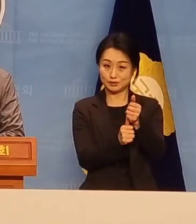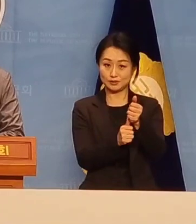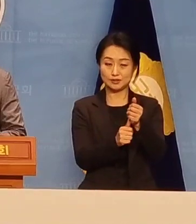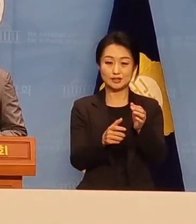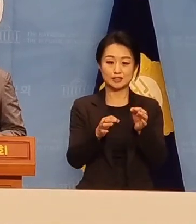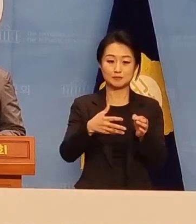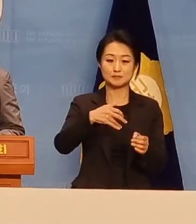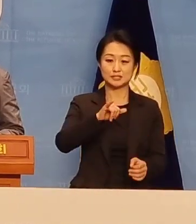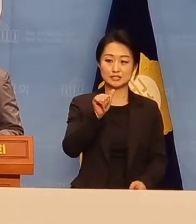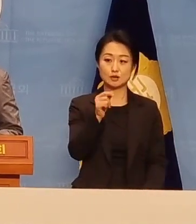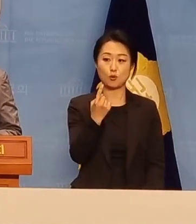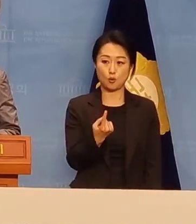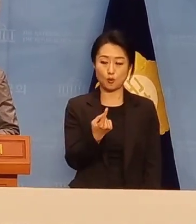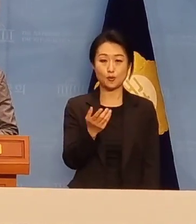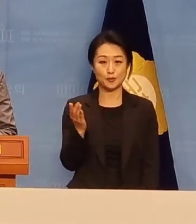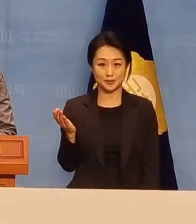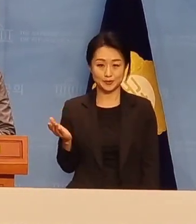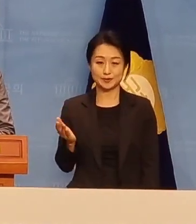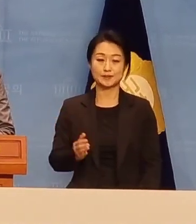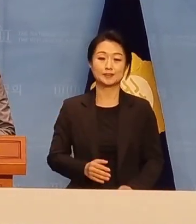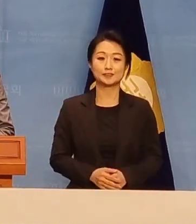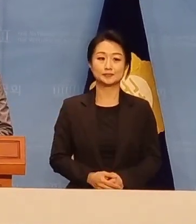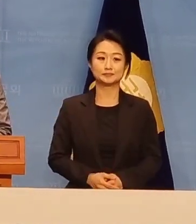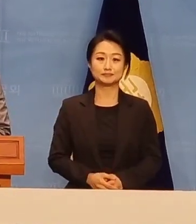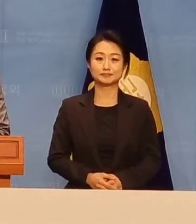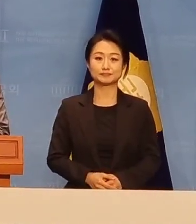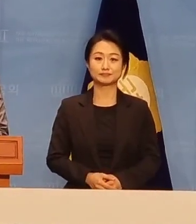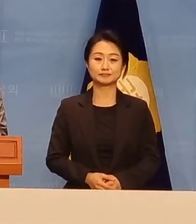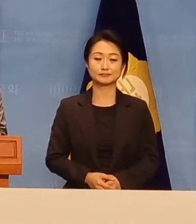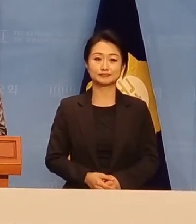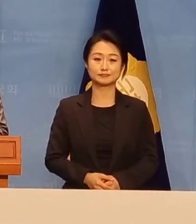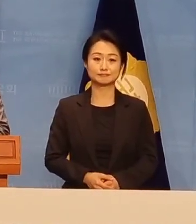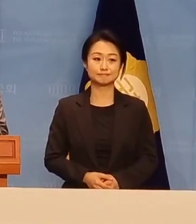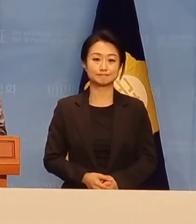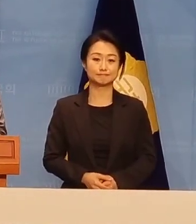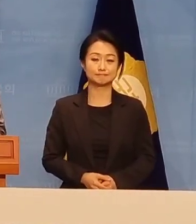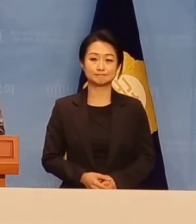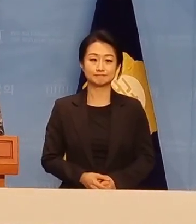계신 김재호 부위원장님 참석하셨습니다. 네.